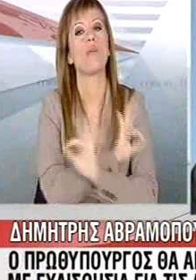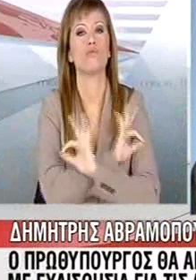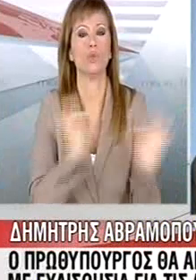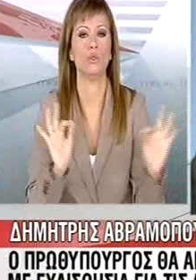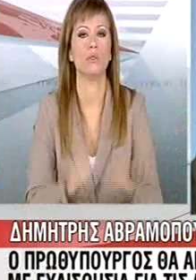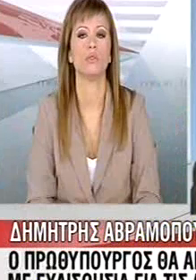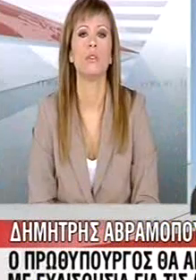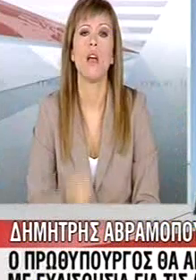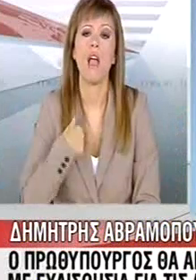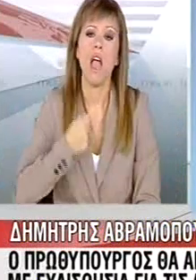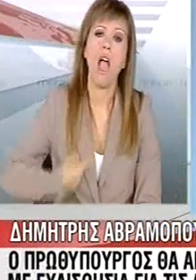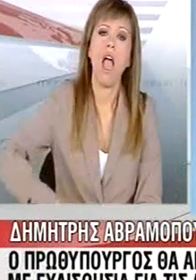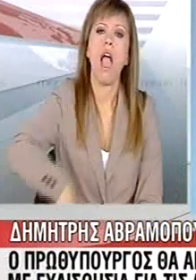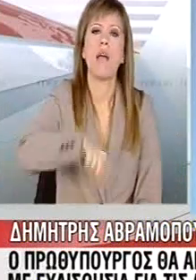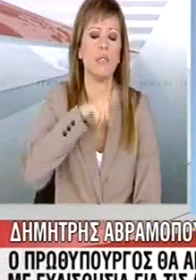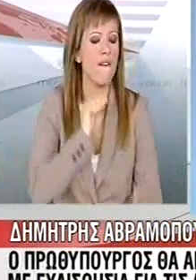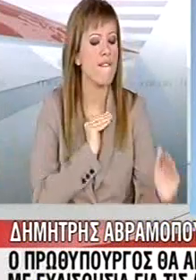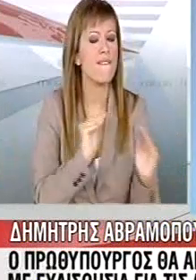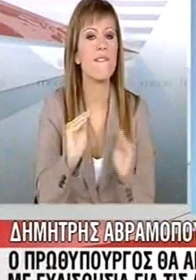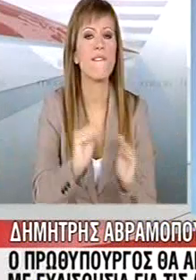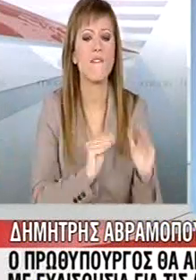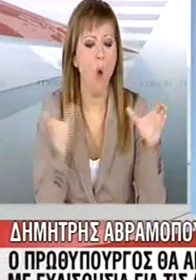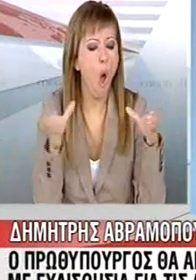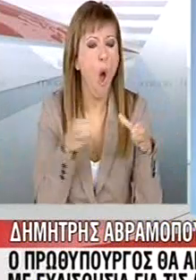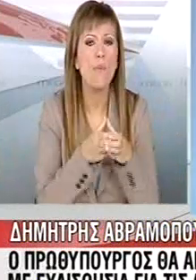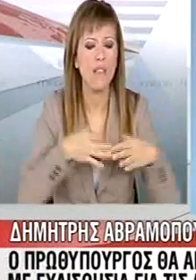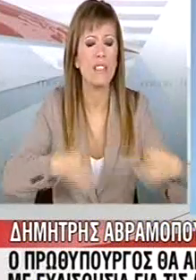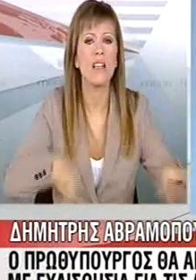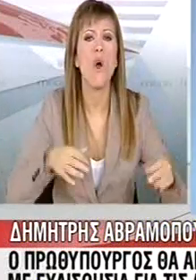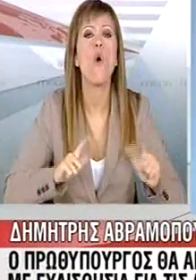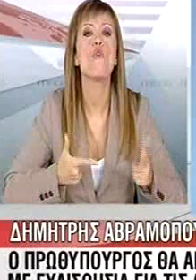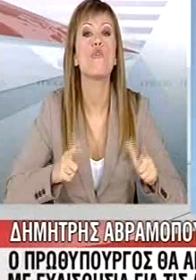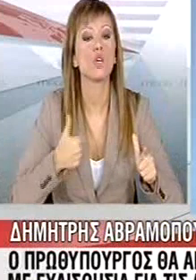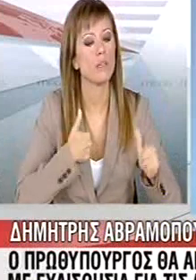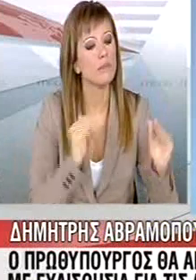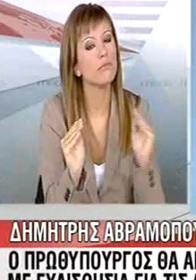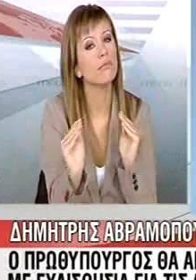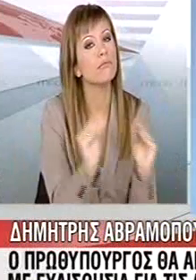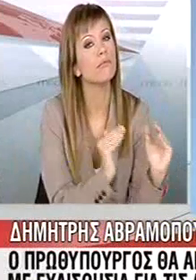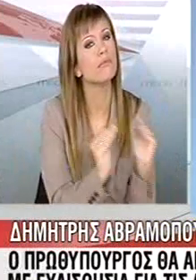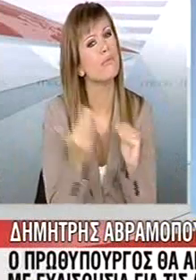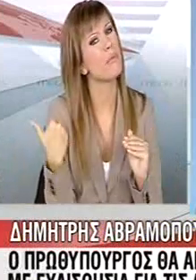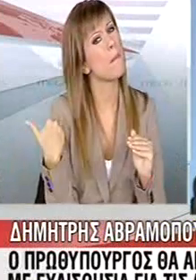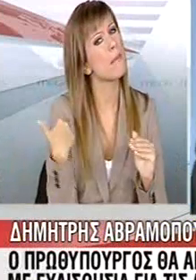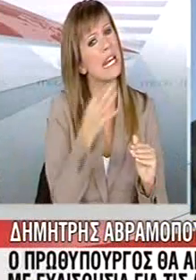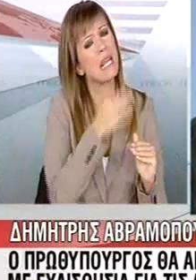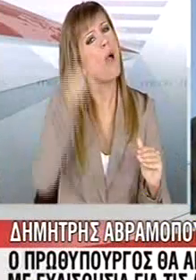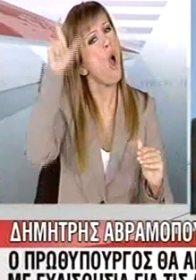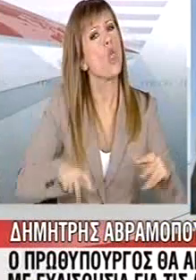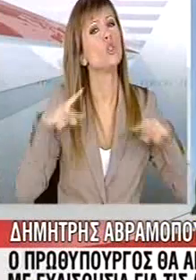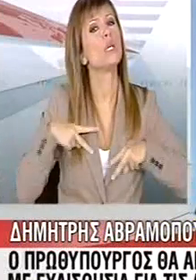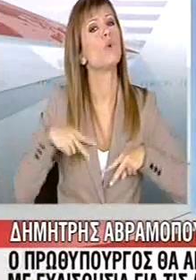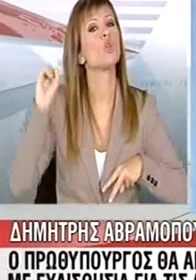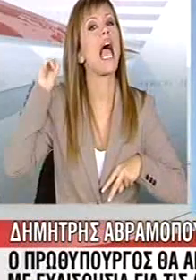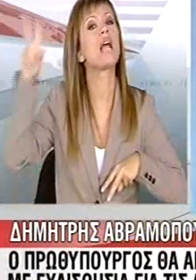Με ειδική φροντίδα στις ασθενέστερες κοινωνικές τάξεις της χώρας μου, οι οποίες, όπως είπε πρωτήτερα και ο Γκουίντο,